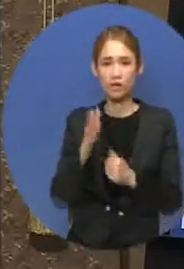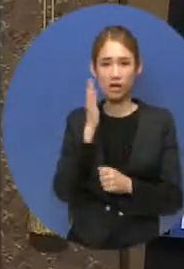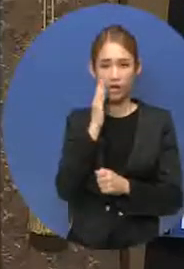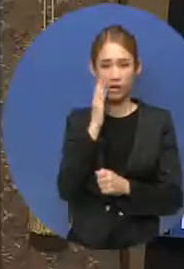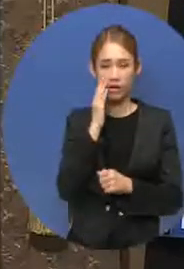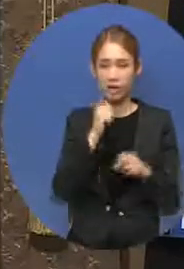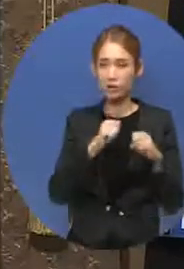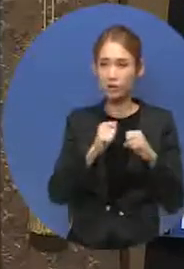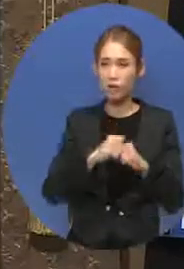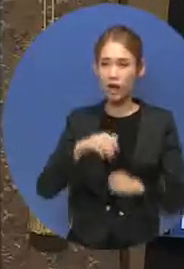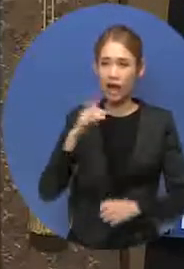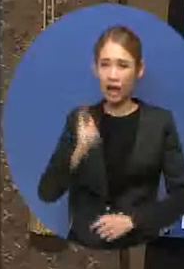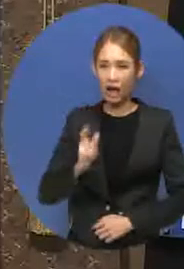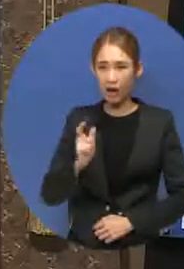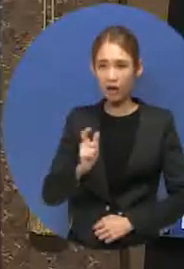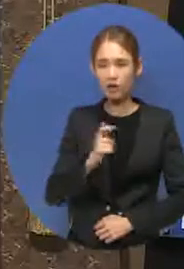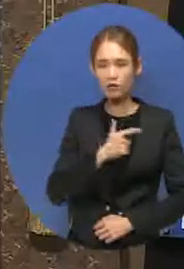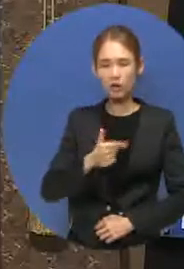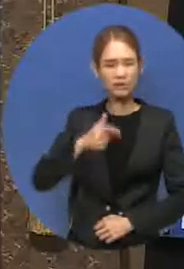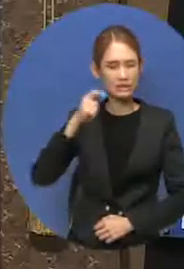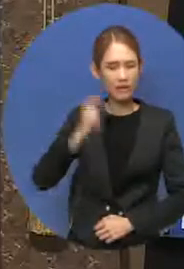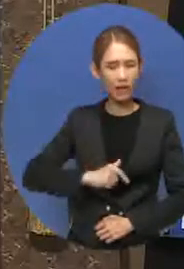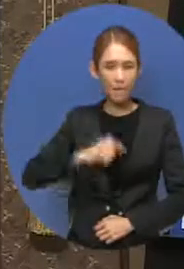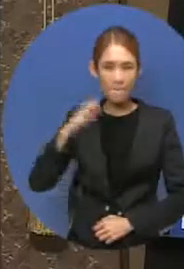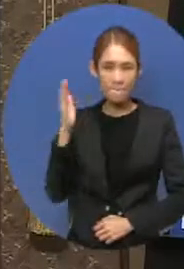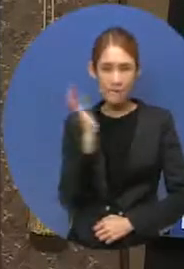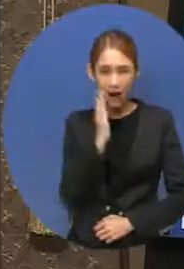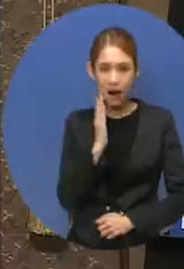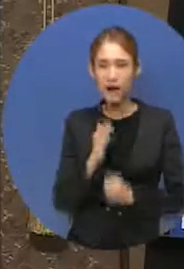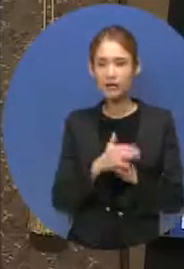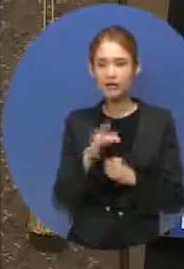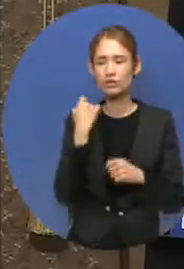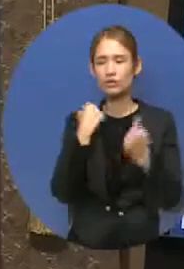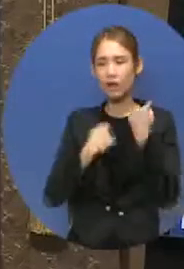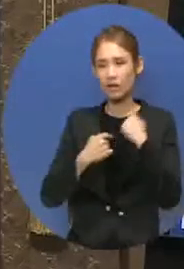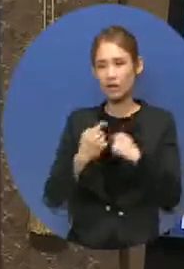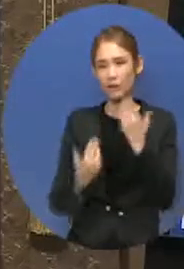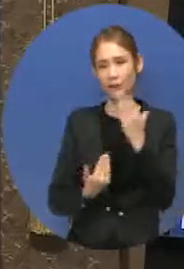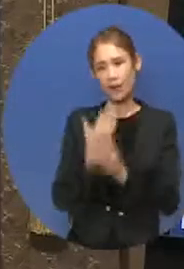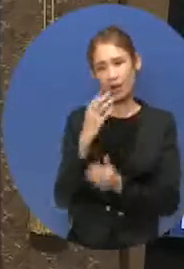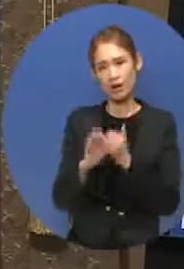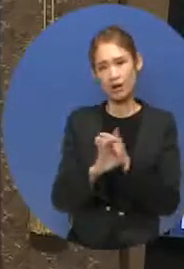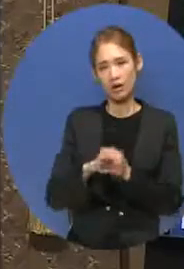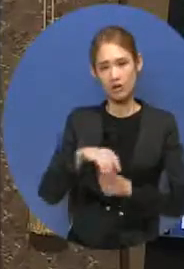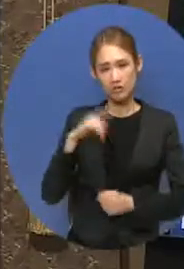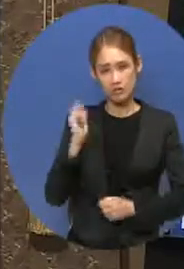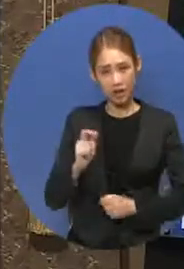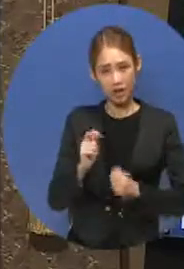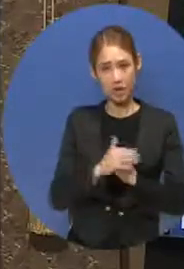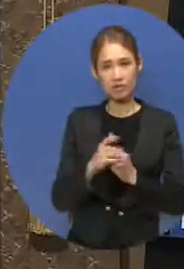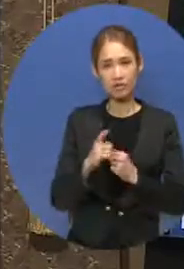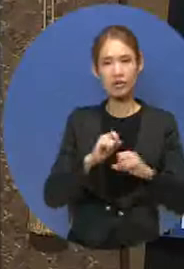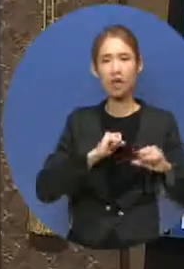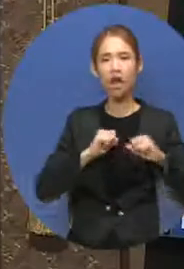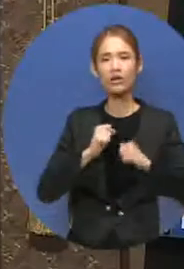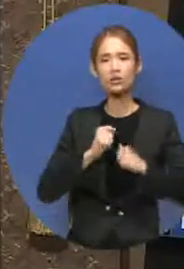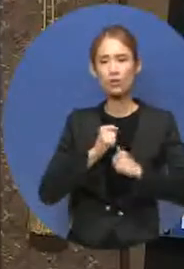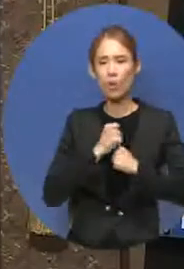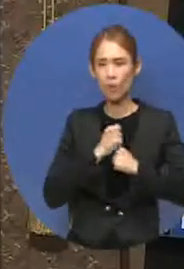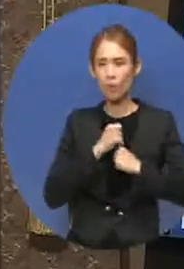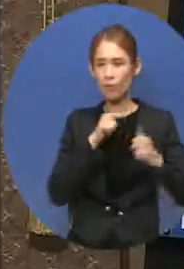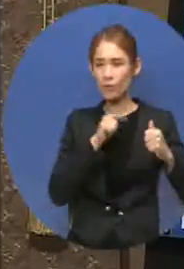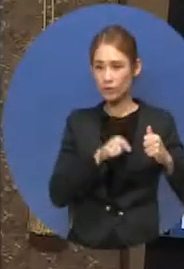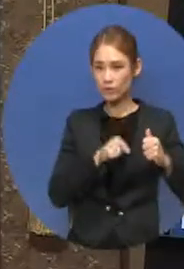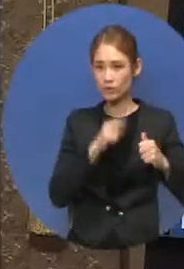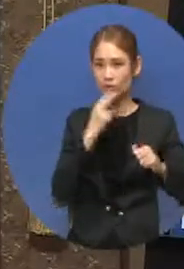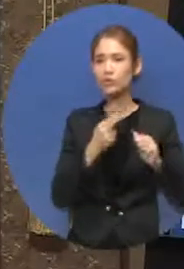뺨을 때리는 강도가 너무 세게 때려서 얼굴에 상처를 낼 정도로 세게 때린다. 라고 한다 그런다면